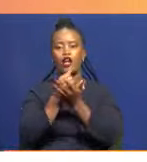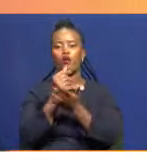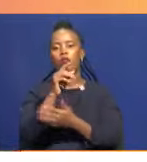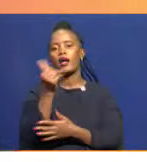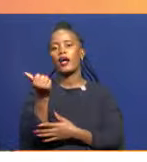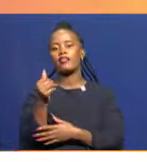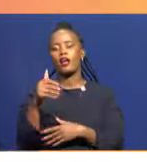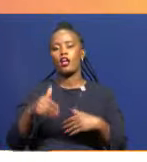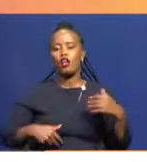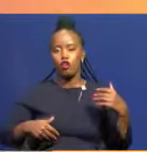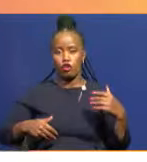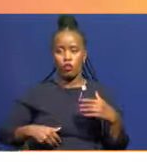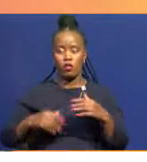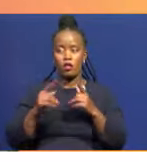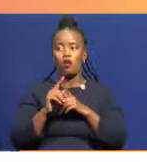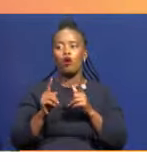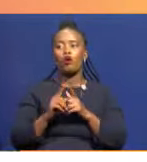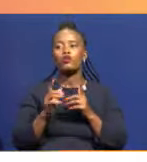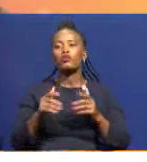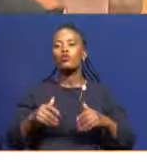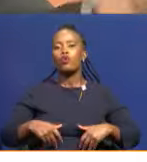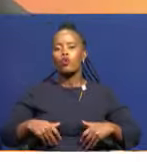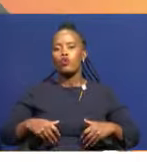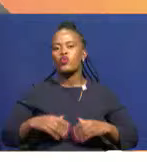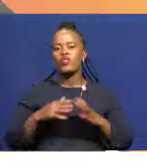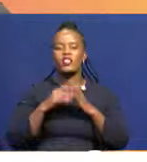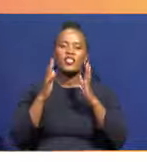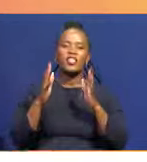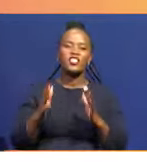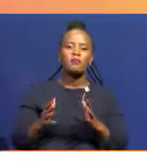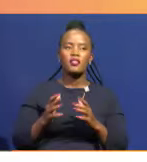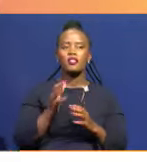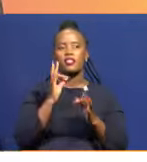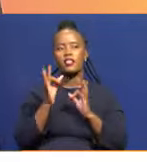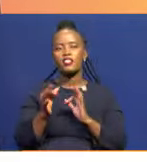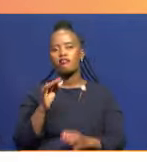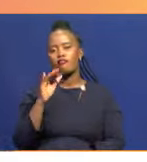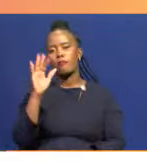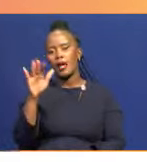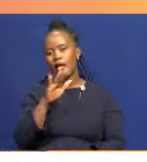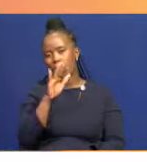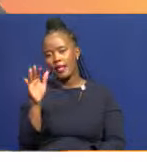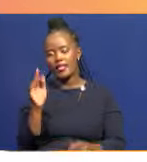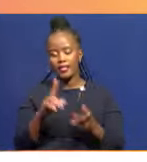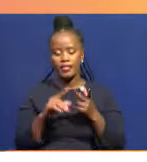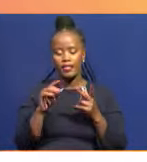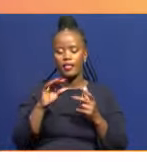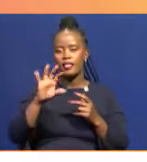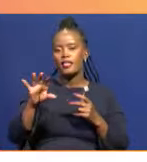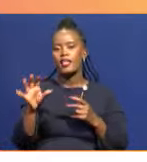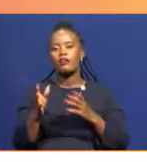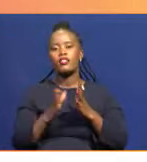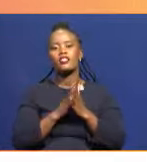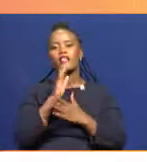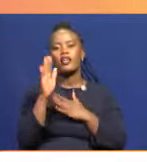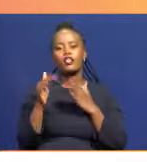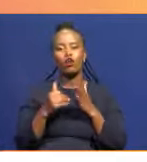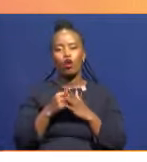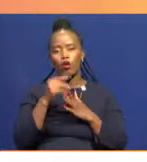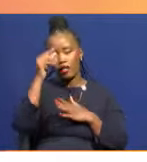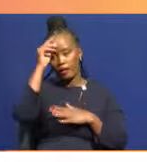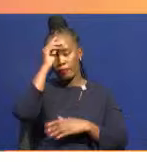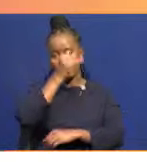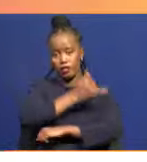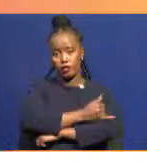yenye napea kwa wale viongozi wetu tuko nao, ikuwe ni mbunge, ikuwe ni counties, ikuwe ni mashirika yote ya kiserikali. Wacha